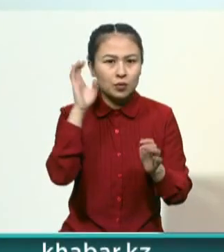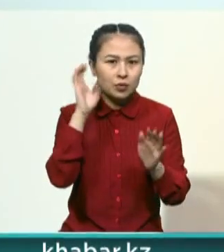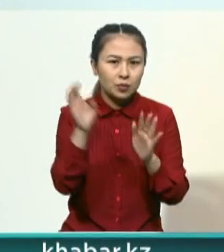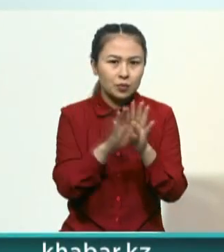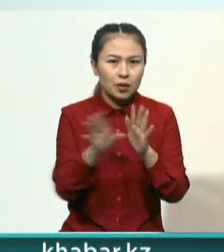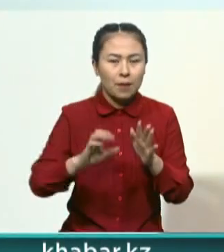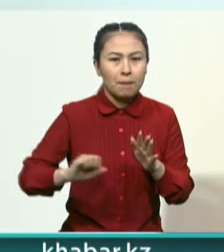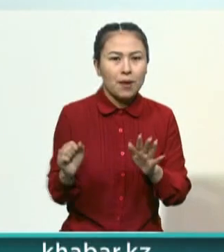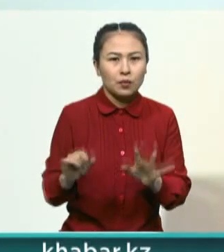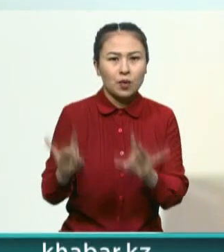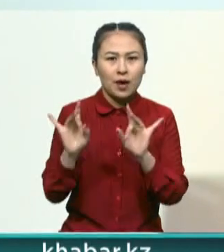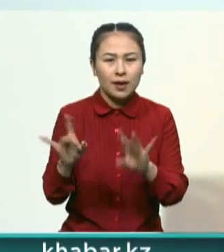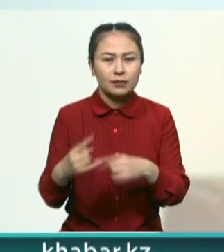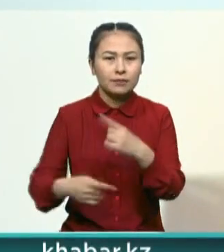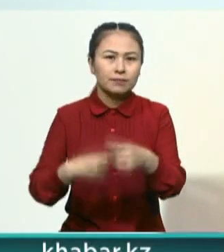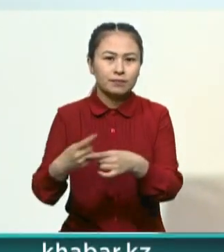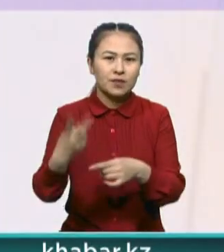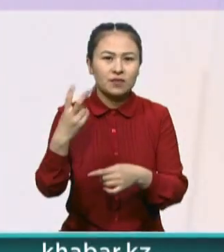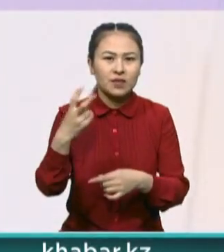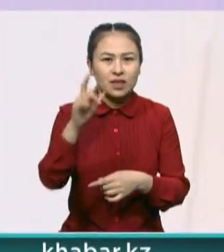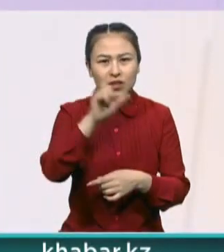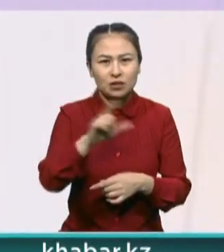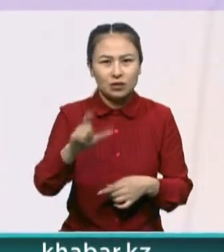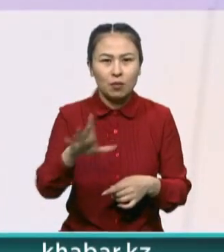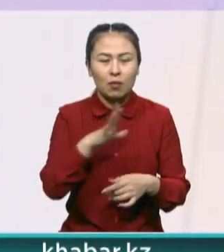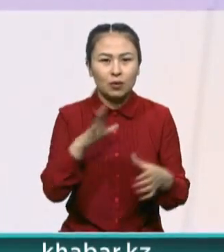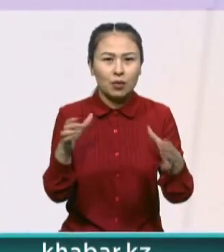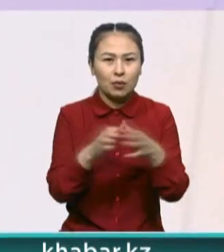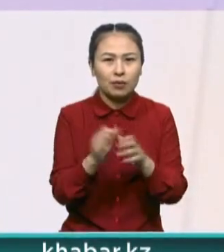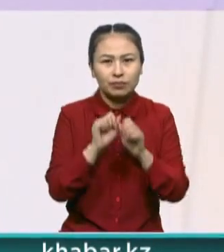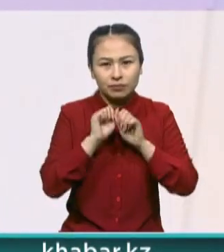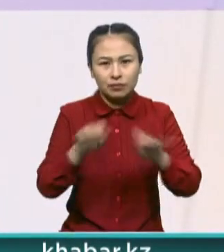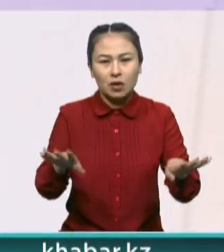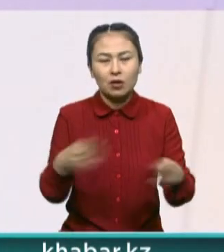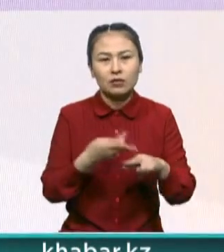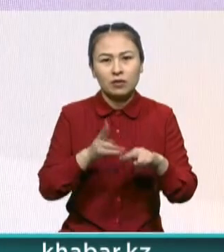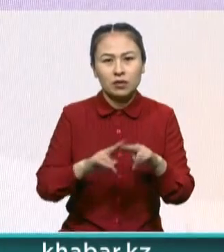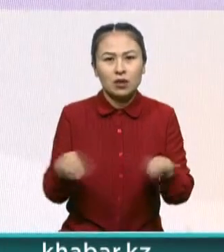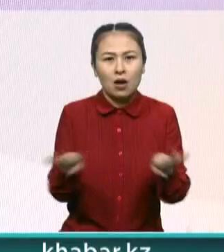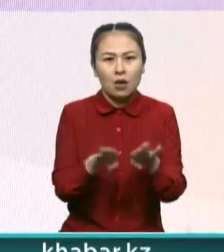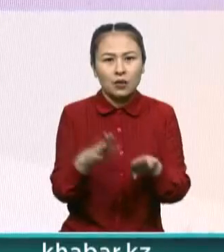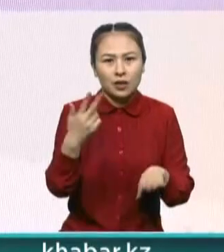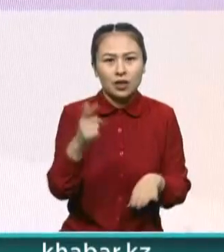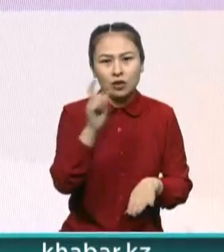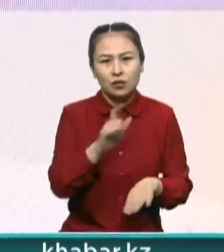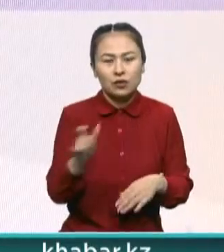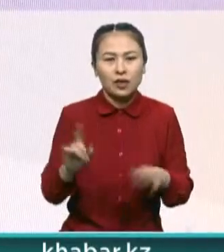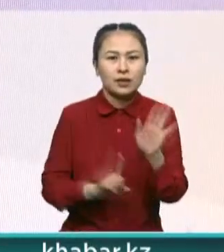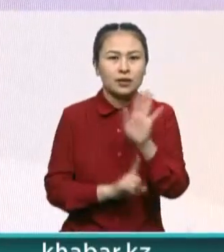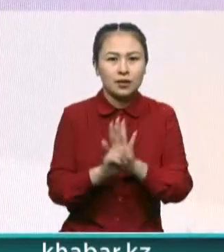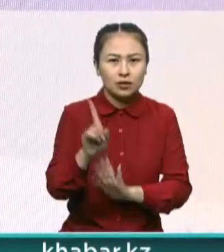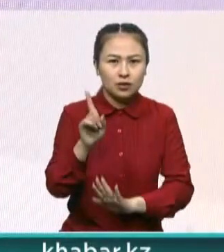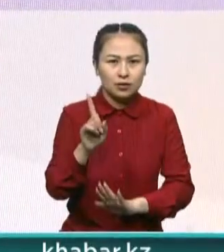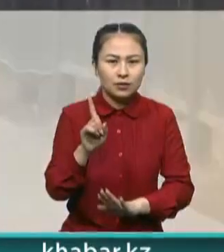оны құрбысына жеткізеді. Ал құрбысы оны 200 адамнан тұратын топқа таратқан. Осылайша қазір үшеуінің де үстінен қылмыстық